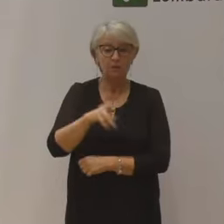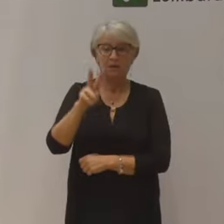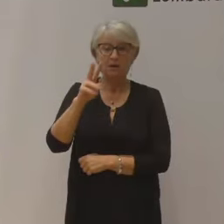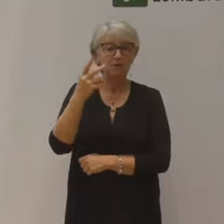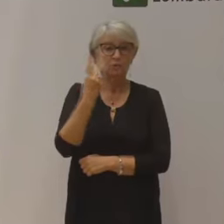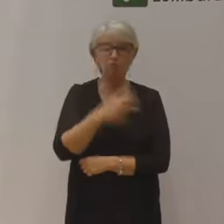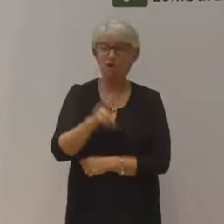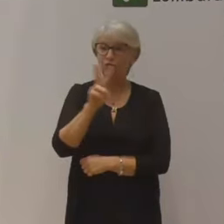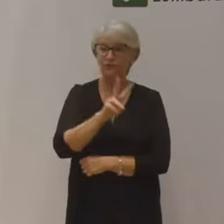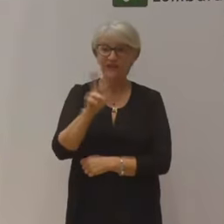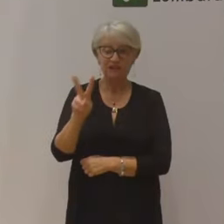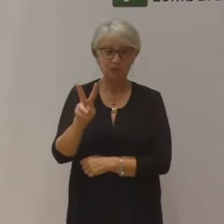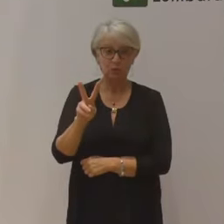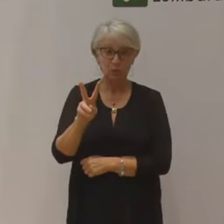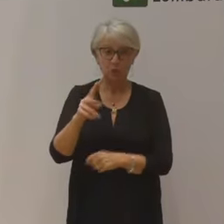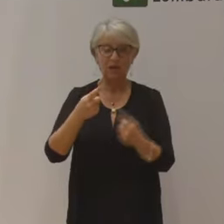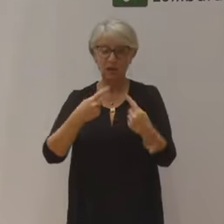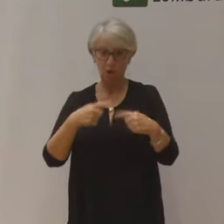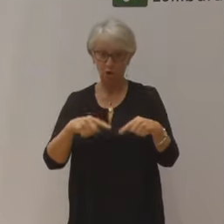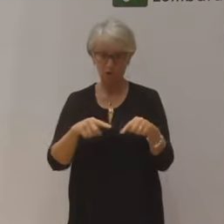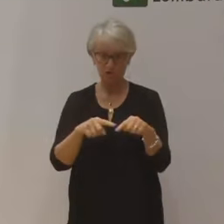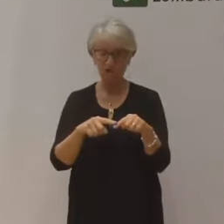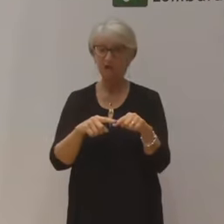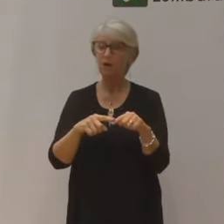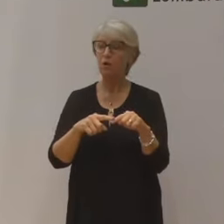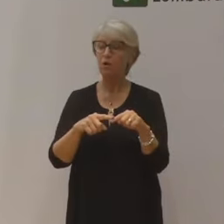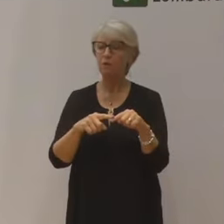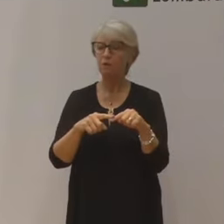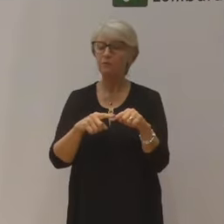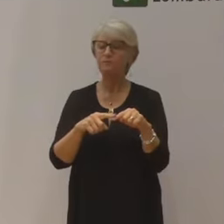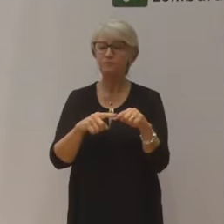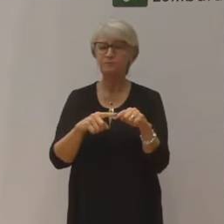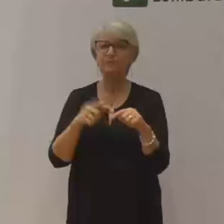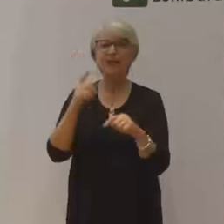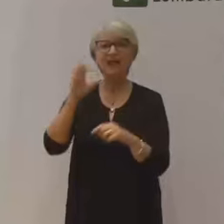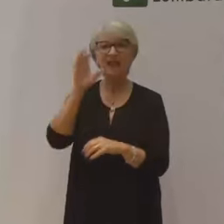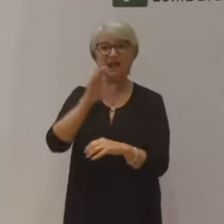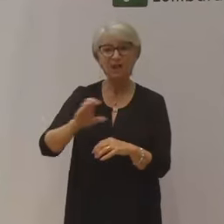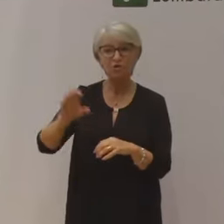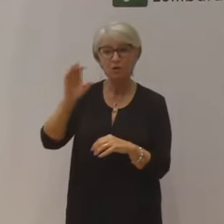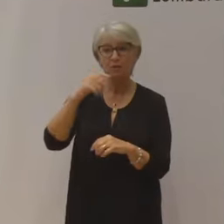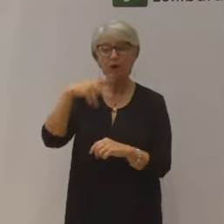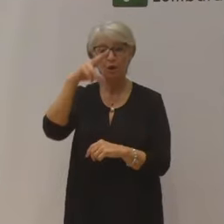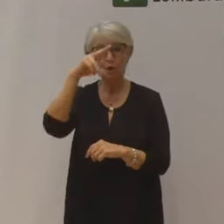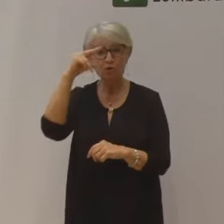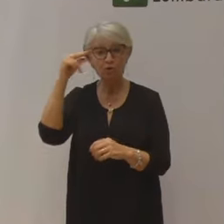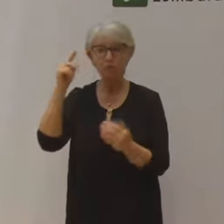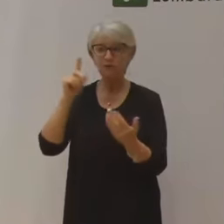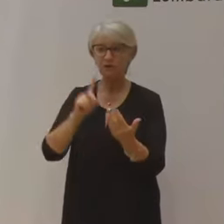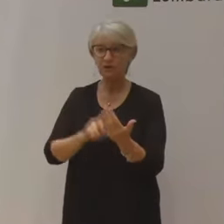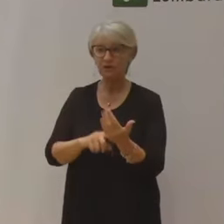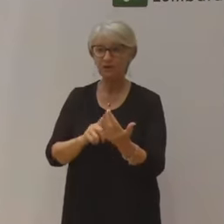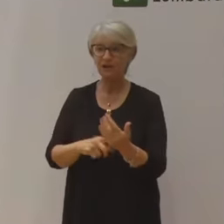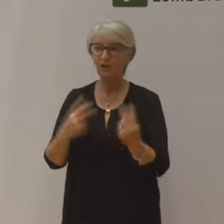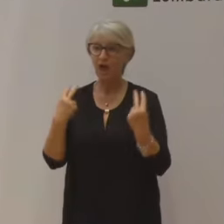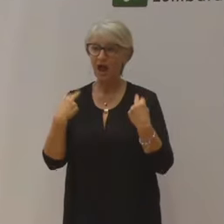di iniziativa consiliare, politiche di welfare sociale, regionale per il riconoscimento del diritto alla